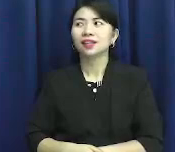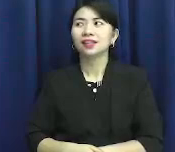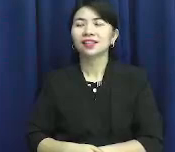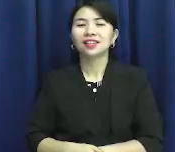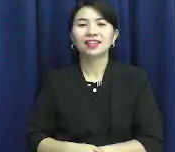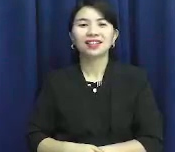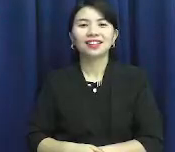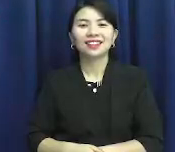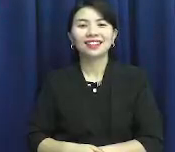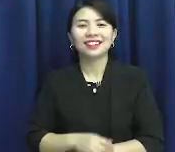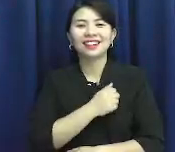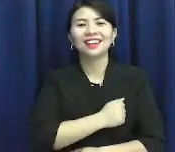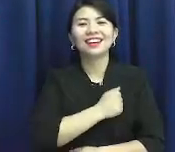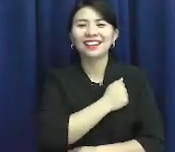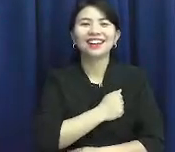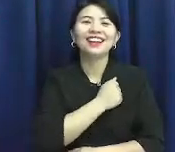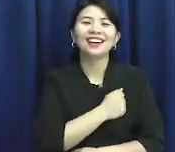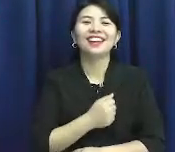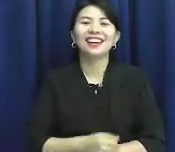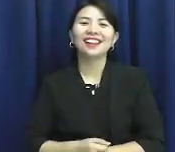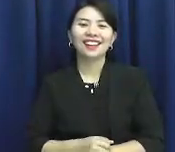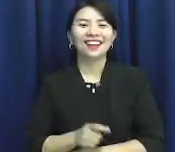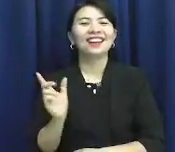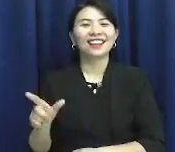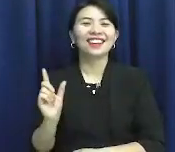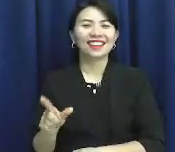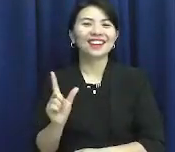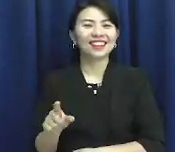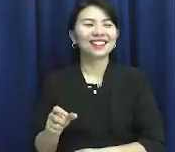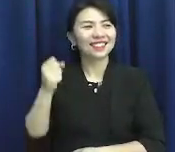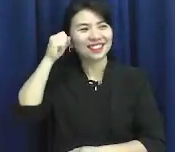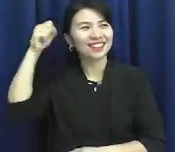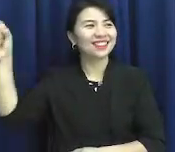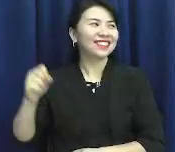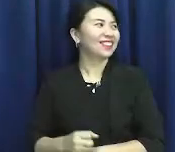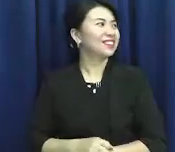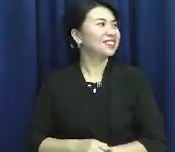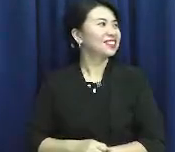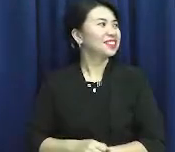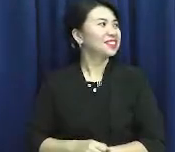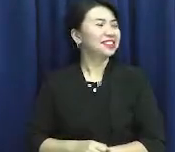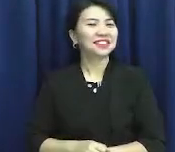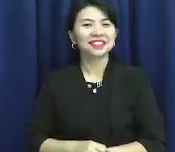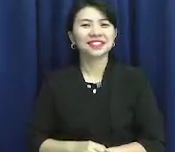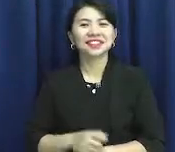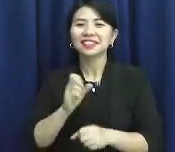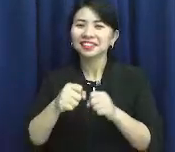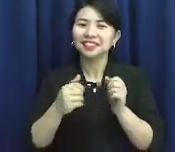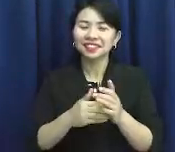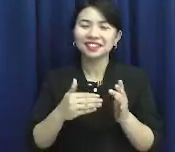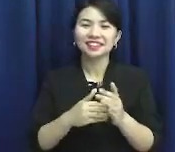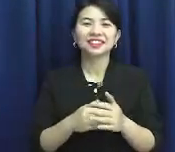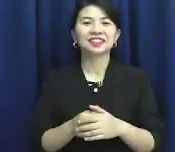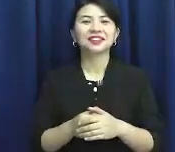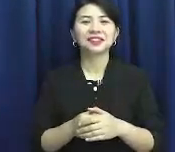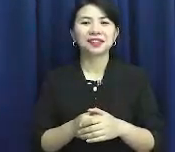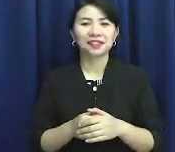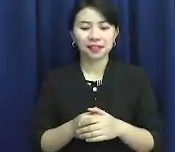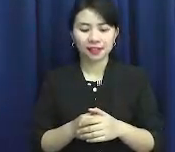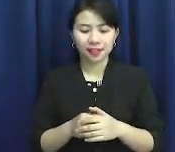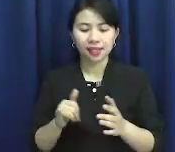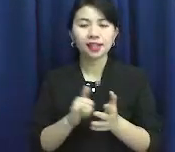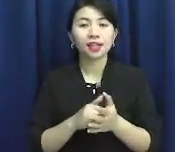konti yung mga 0.5 yung mga kaisipan ng kasama ko dito. Alright? So like I said, nandiyan tayo sa